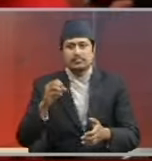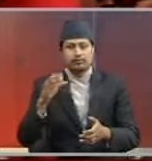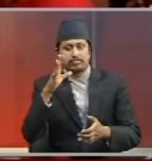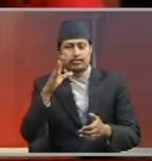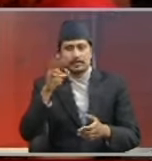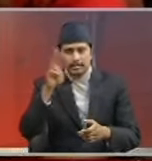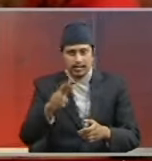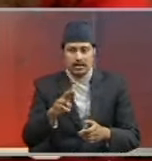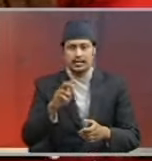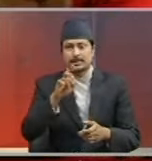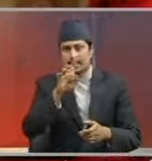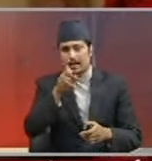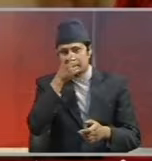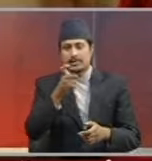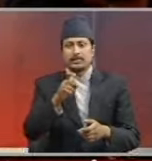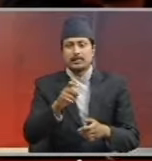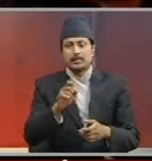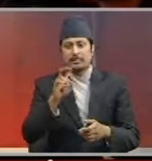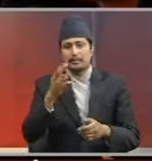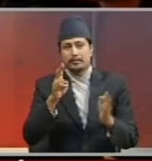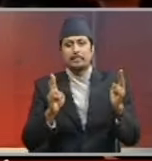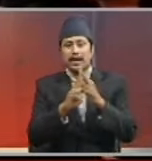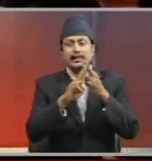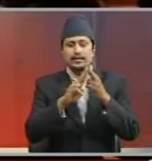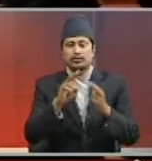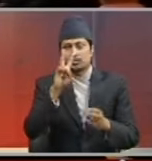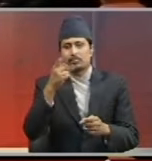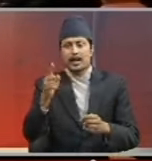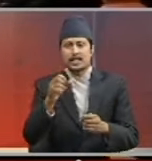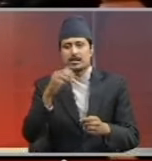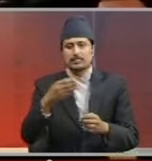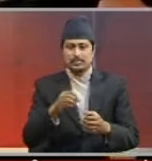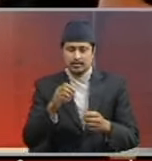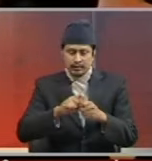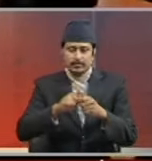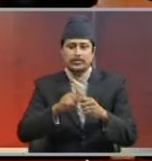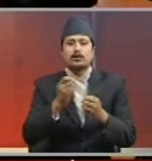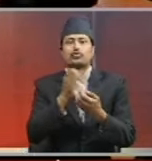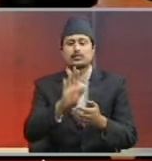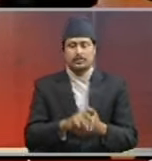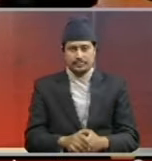415 मेगावटका भेरी इनर्जी नामको दुई जलविद्युत कम्पनी सञ्चालनको तयारी गरेका छन्